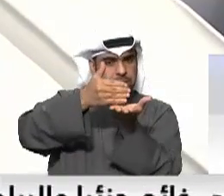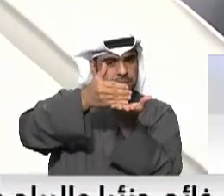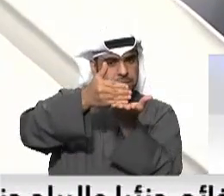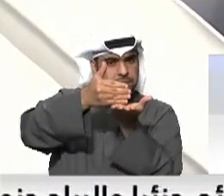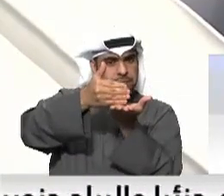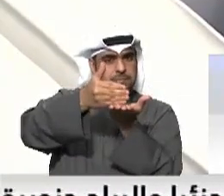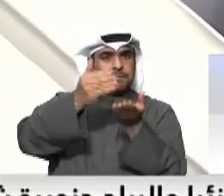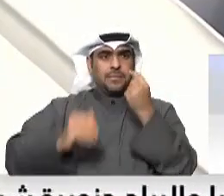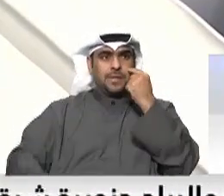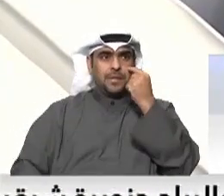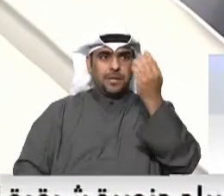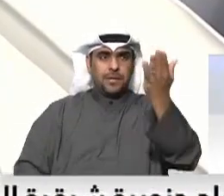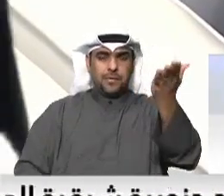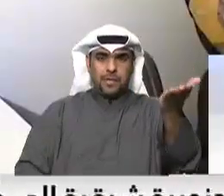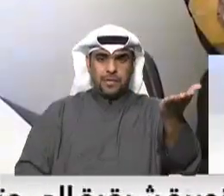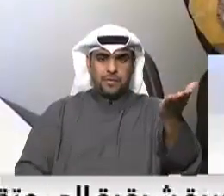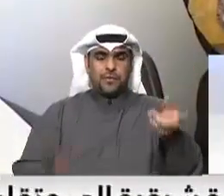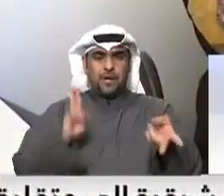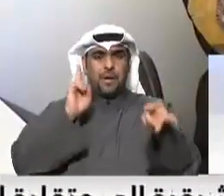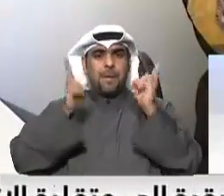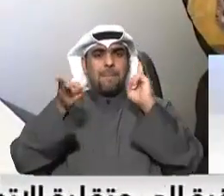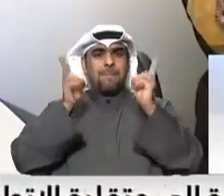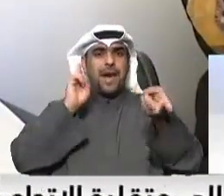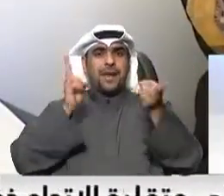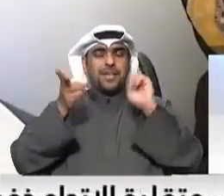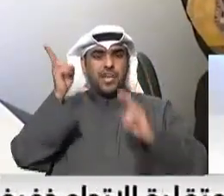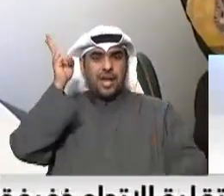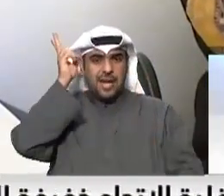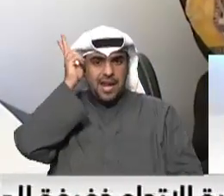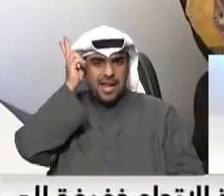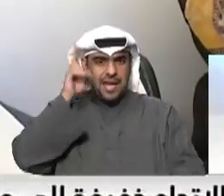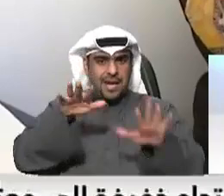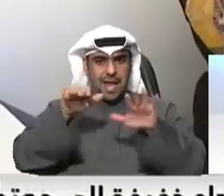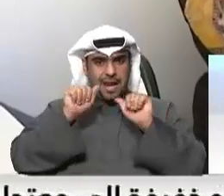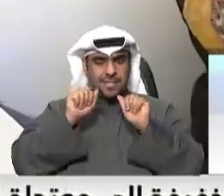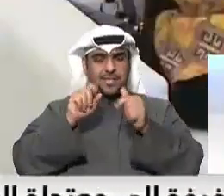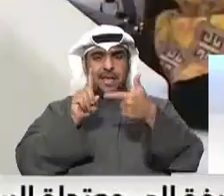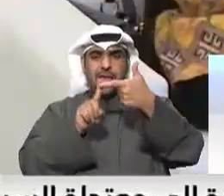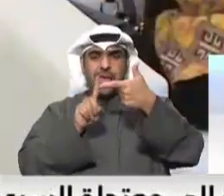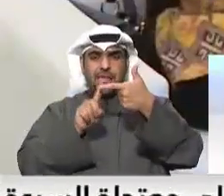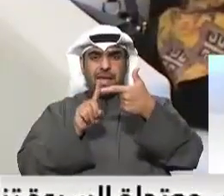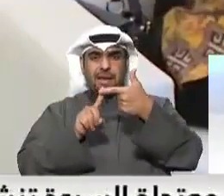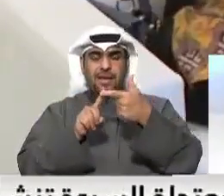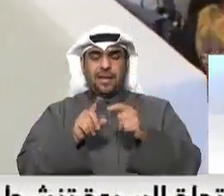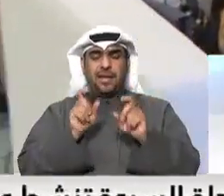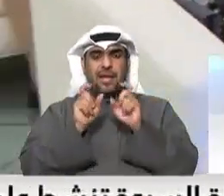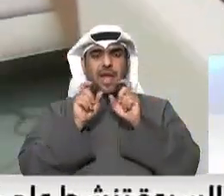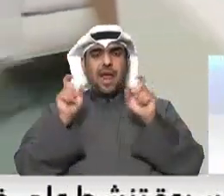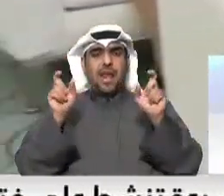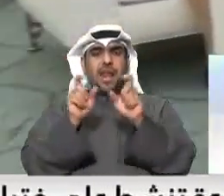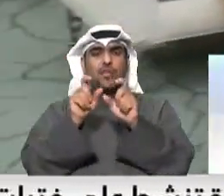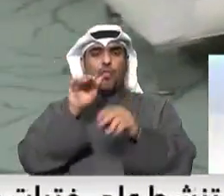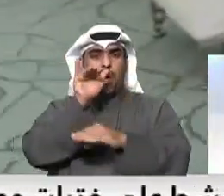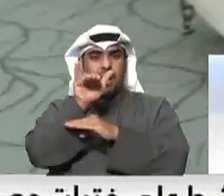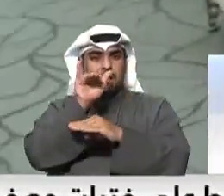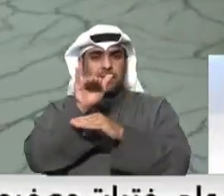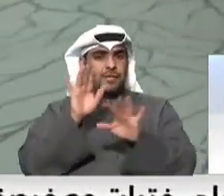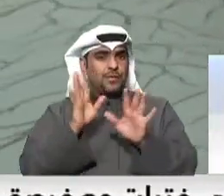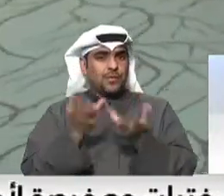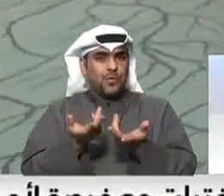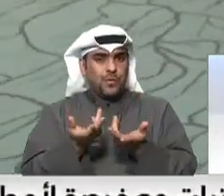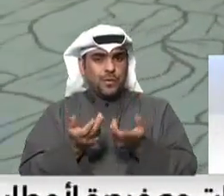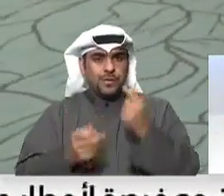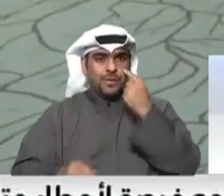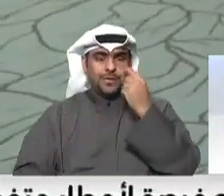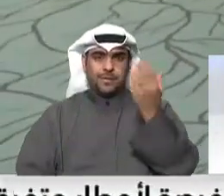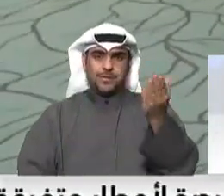أو الثقافية، تستمر هذه الفعاليات في افتتاح أعمال الندوة الرئيسية للمهرجان والتي أقيمت تحت